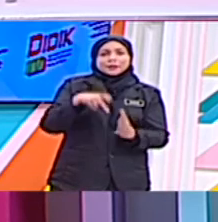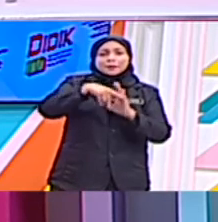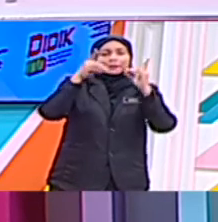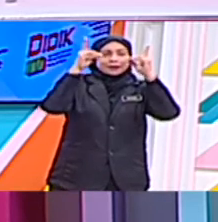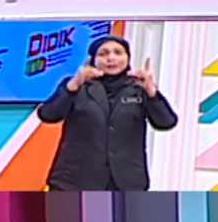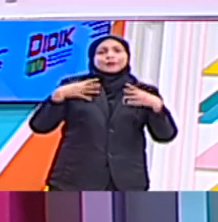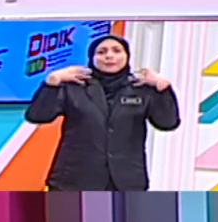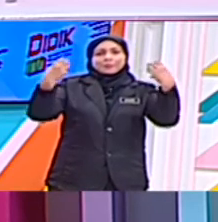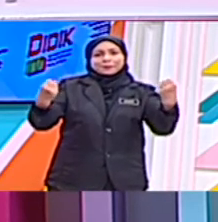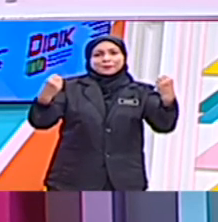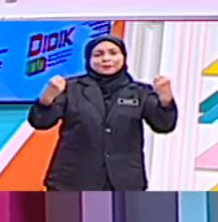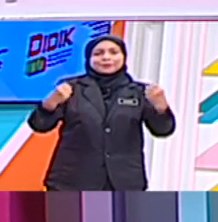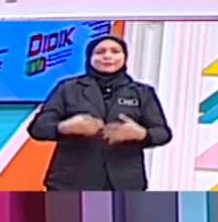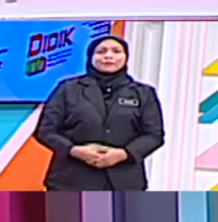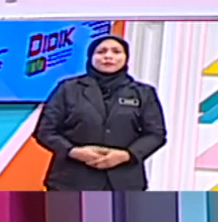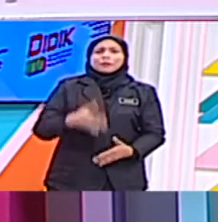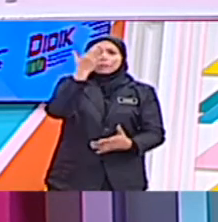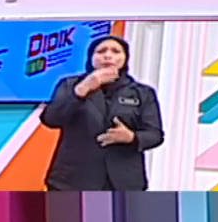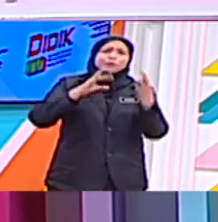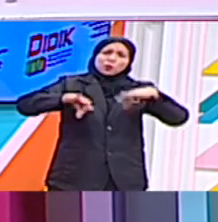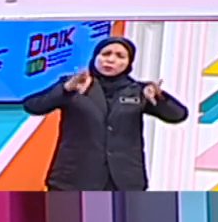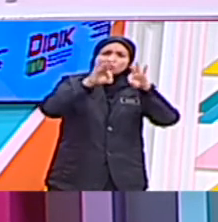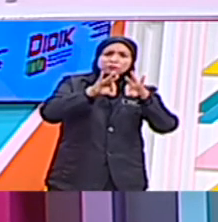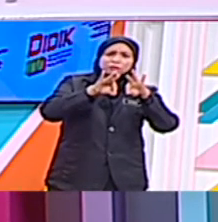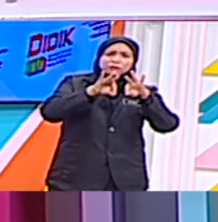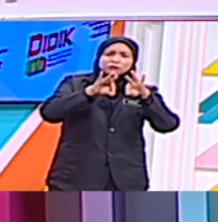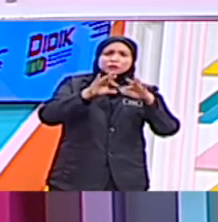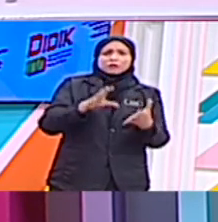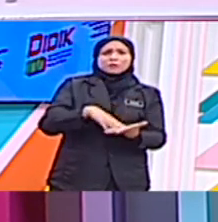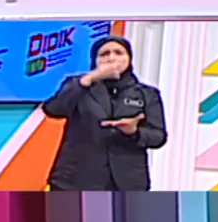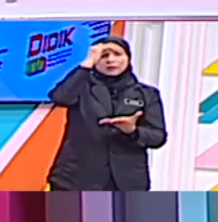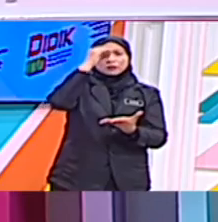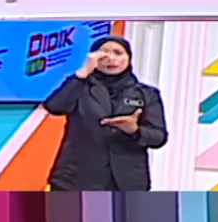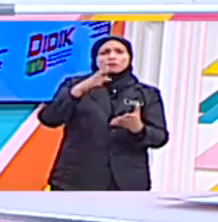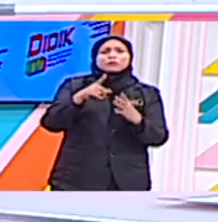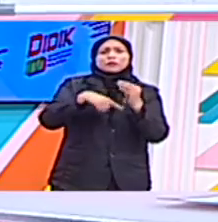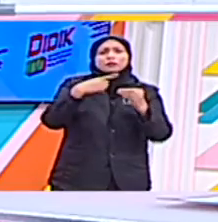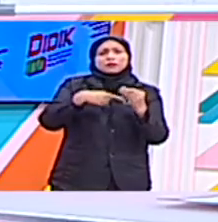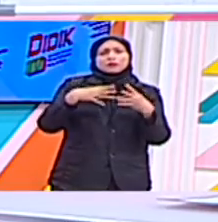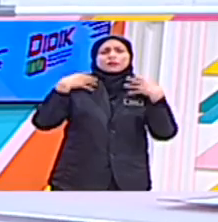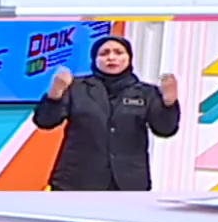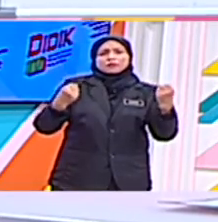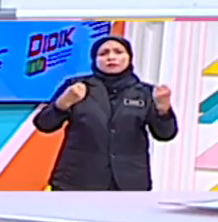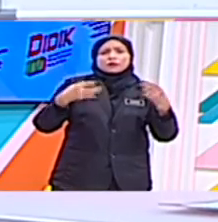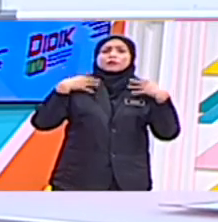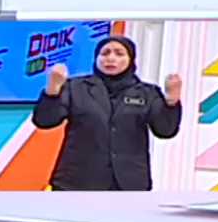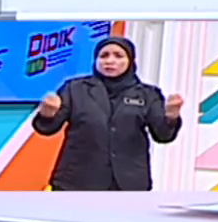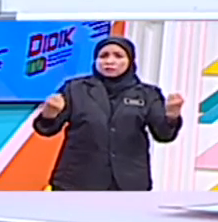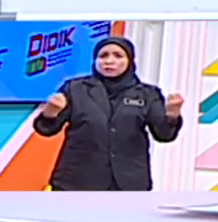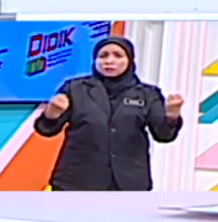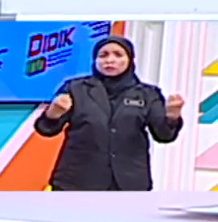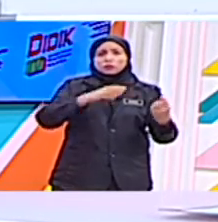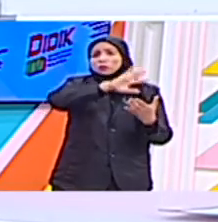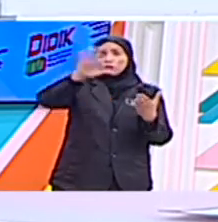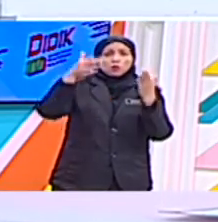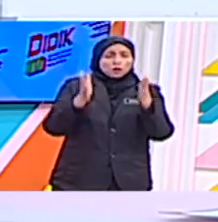pendidikan kesihatan. Kenapa pentingnya subjek ini cikgu? Penting subjek kesihatan ini sebab kesihatan adalah hak semua orang.